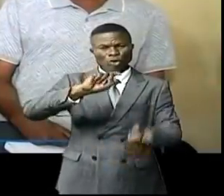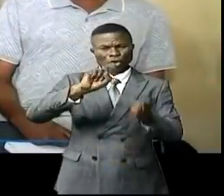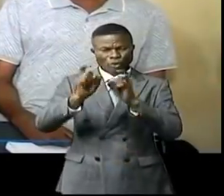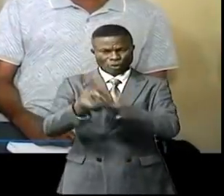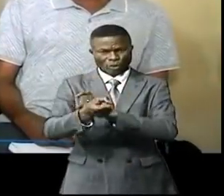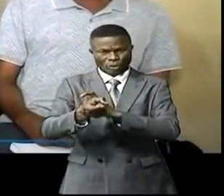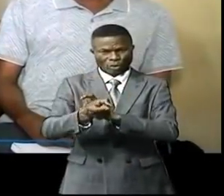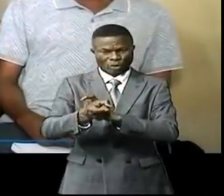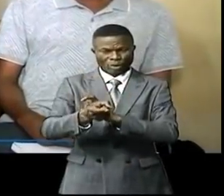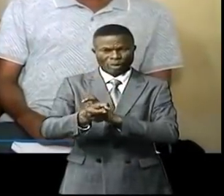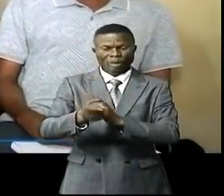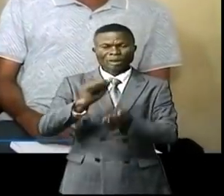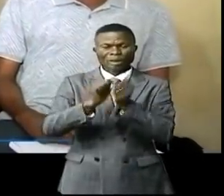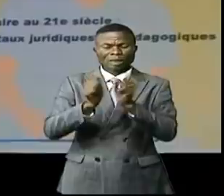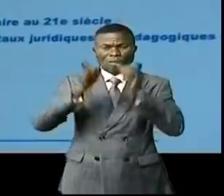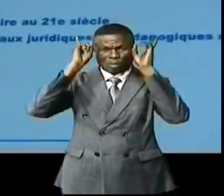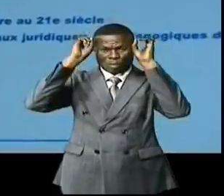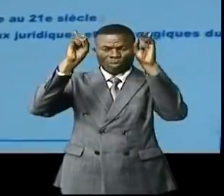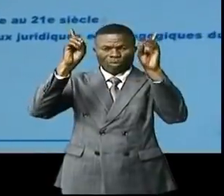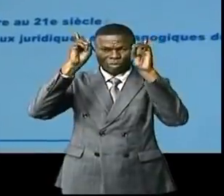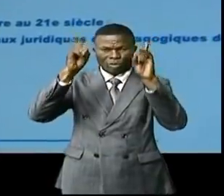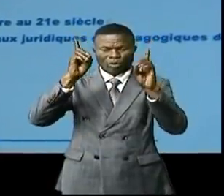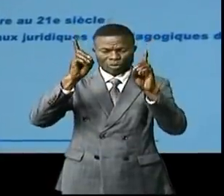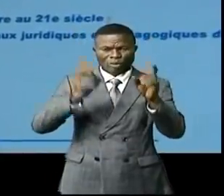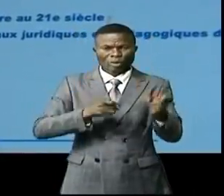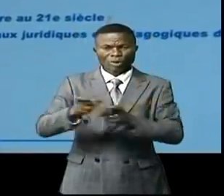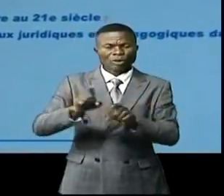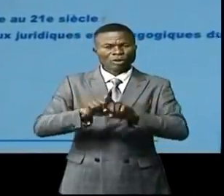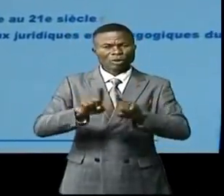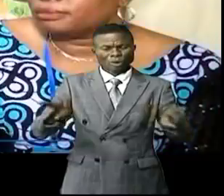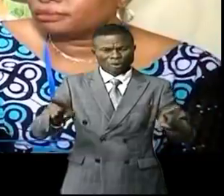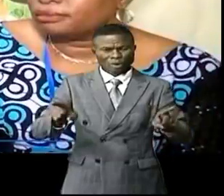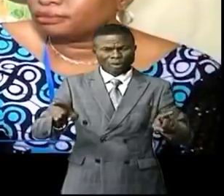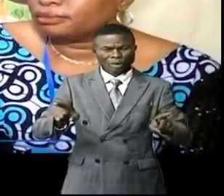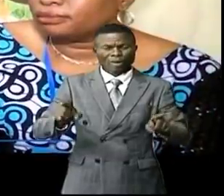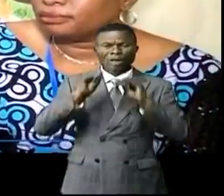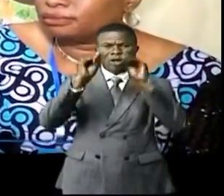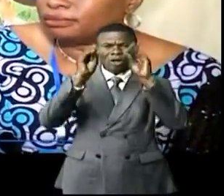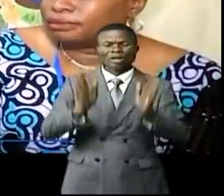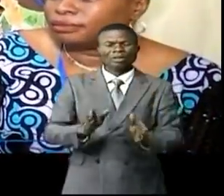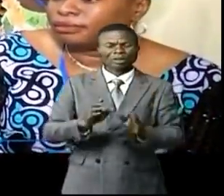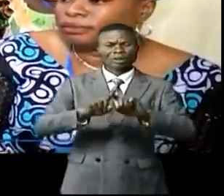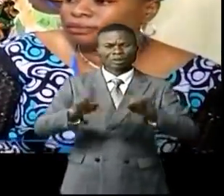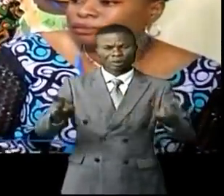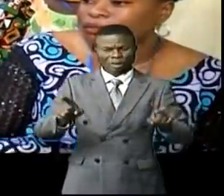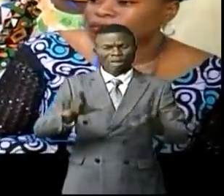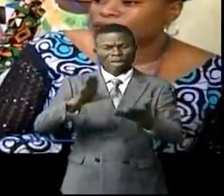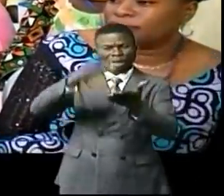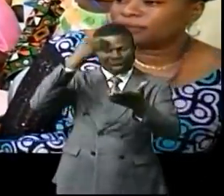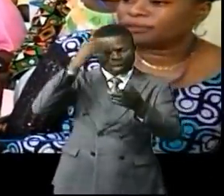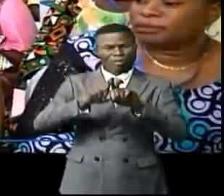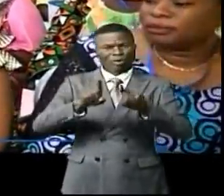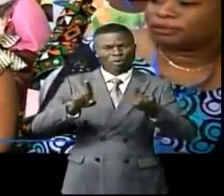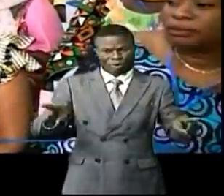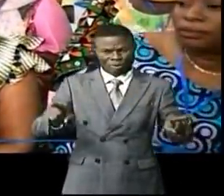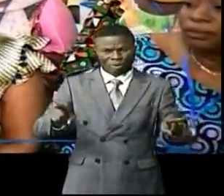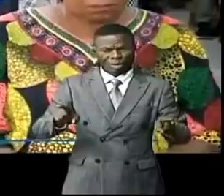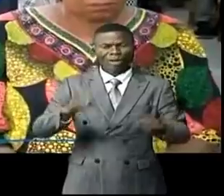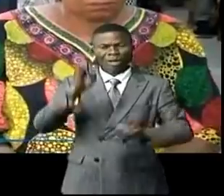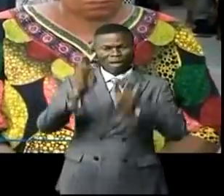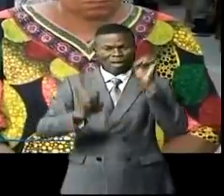des paradigmes pédagogiques pour gérer autrement, enseigner autrement, apprendre autrement,